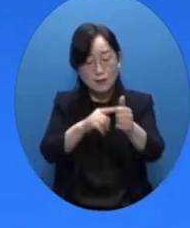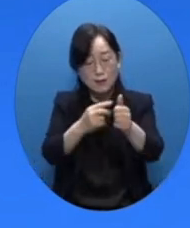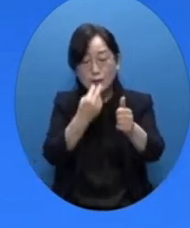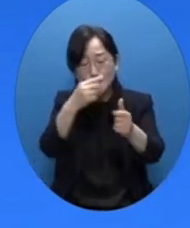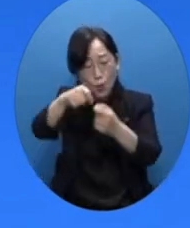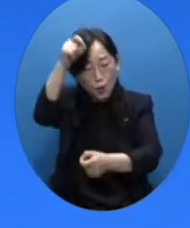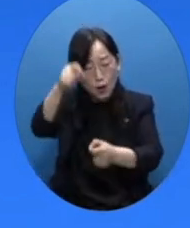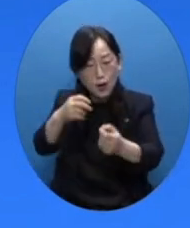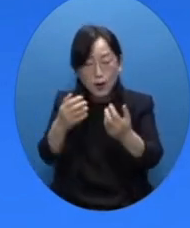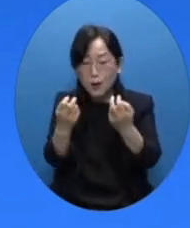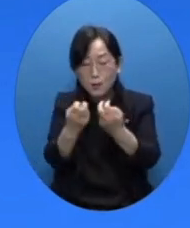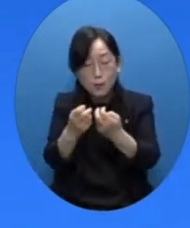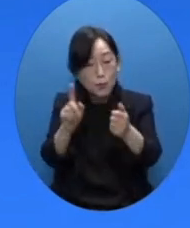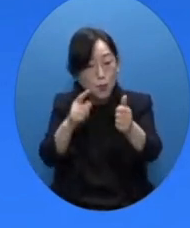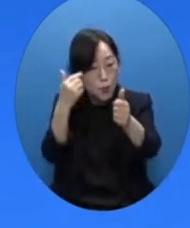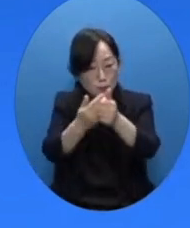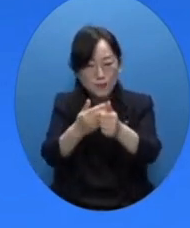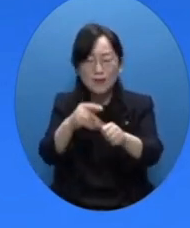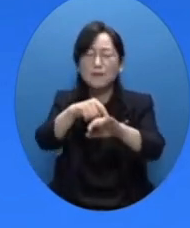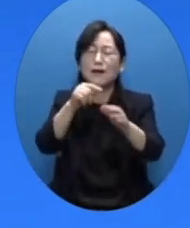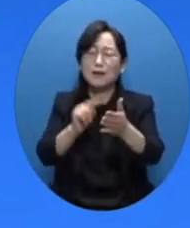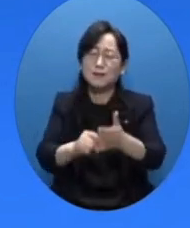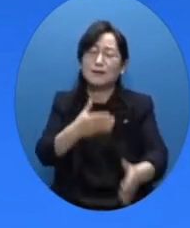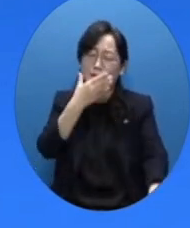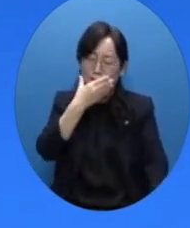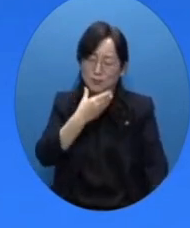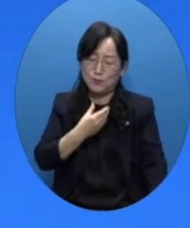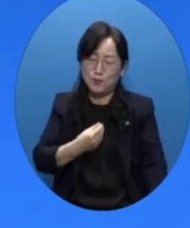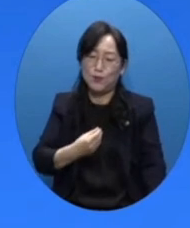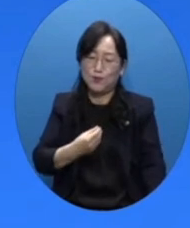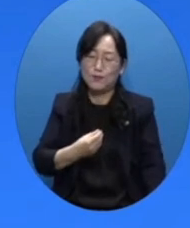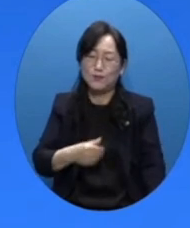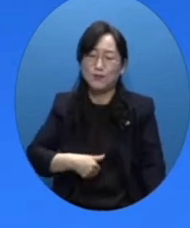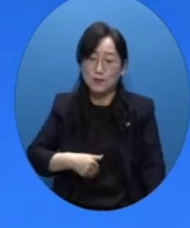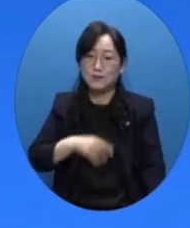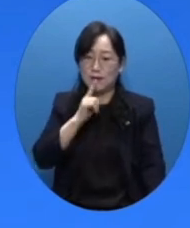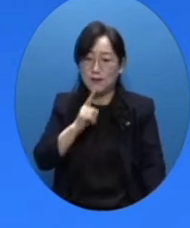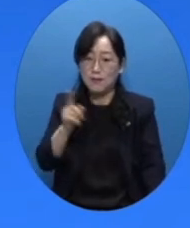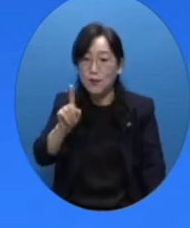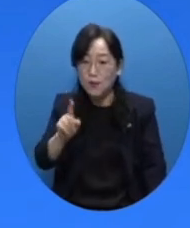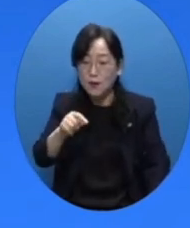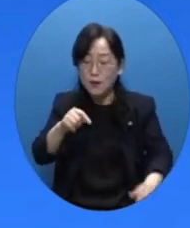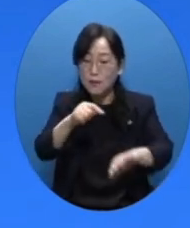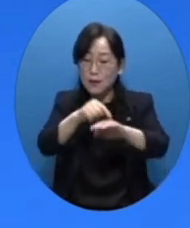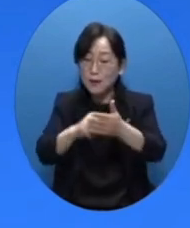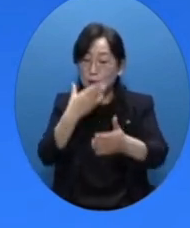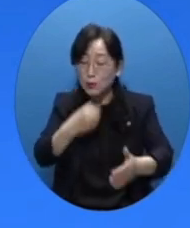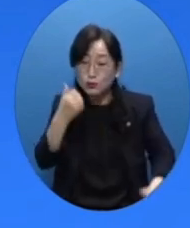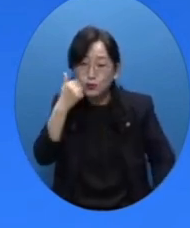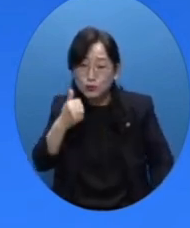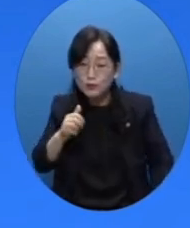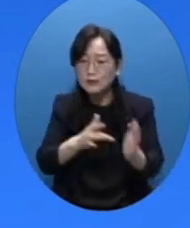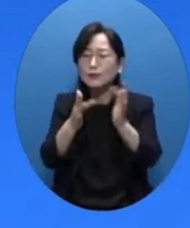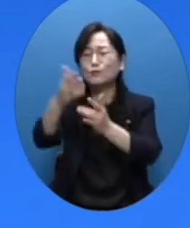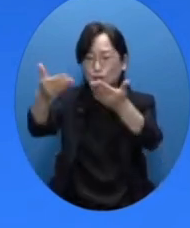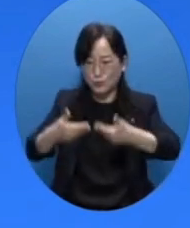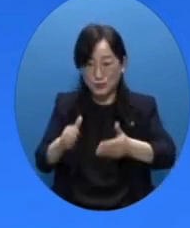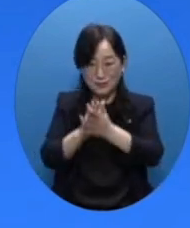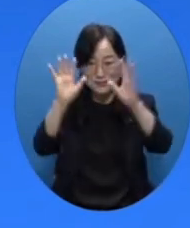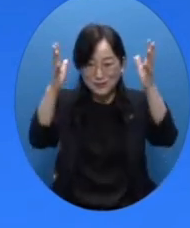무엇입니까 마음이 행복하면 됩니다 근데 그 마음의 행복 은 예수님께 로부터 옵니다 할렐루야